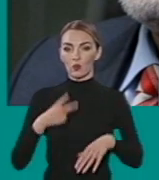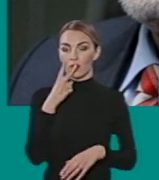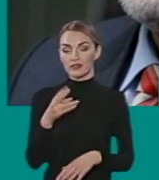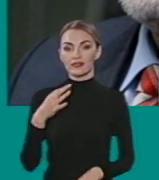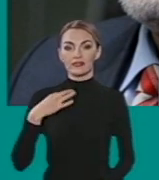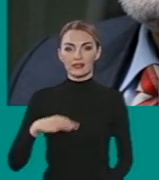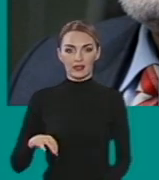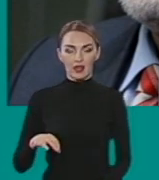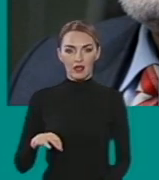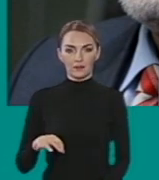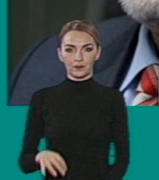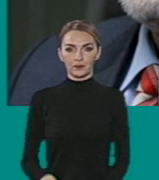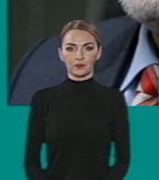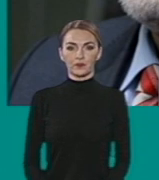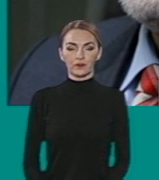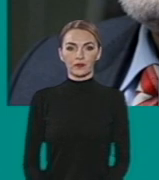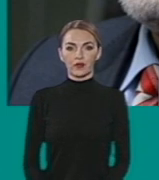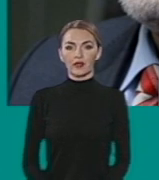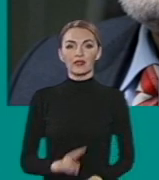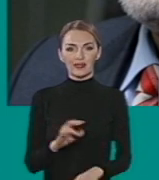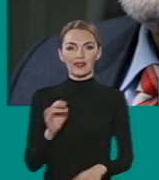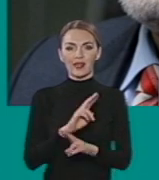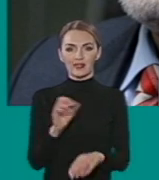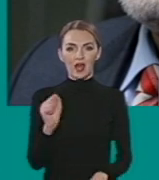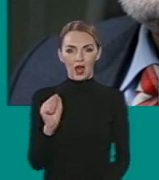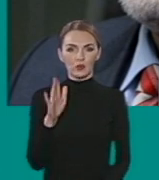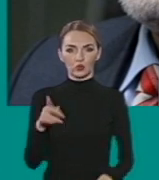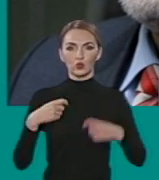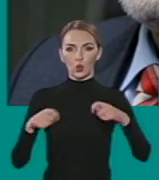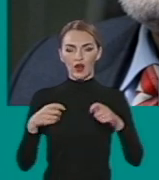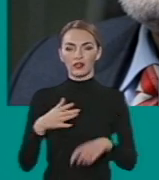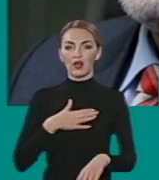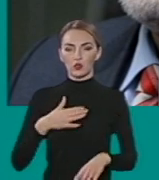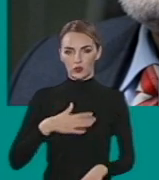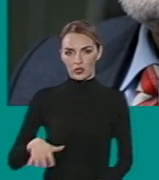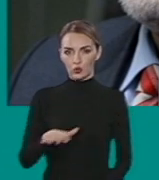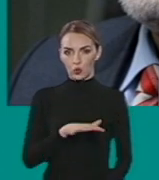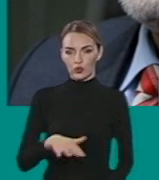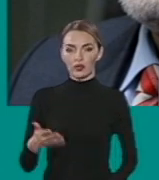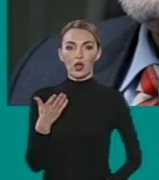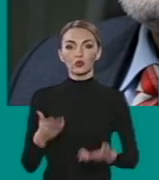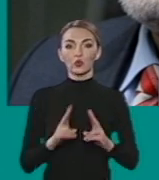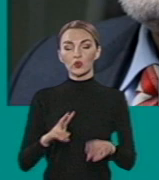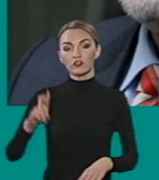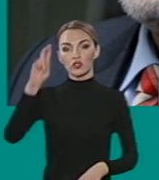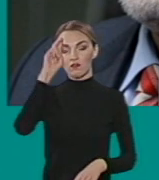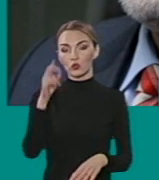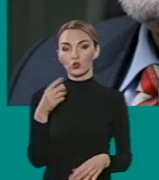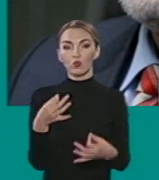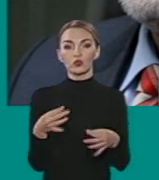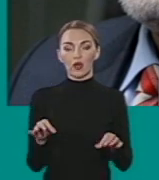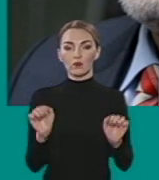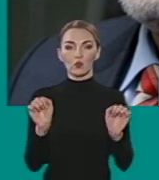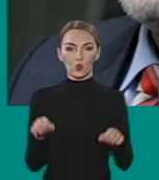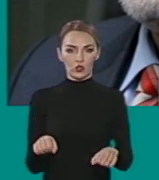свого сина. І, блін, якісь арахамії будуть торгувати нашою територією, якщо хтось в державі допускає, що можна